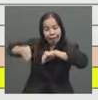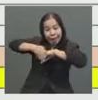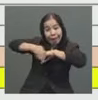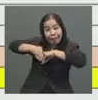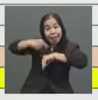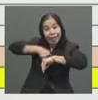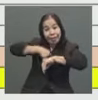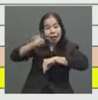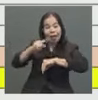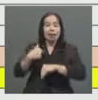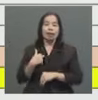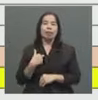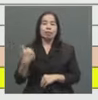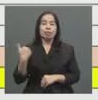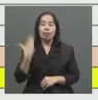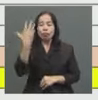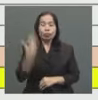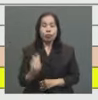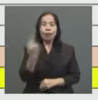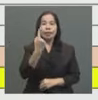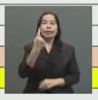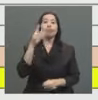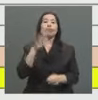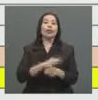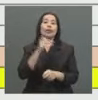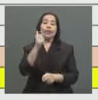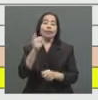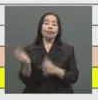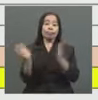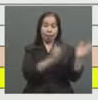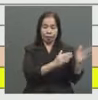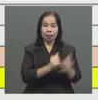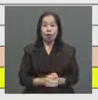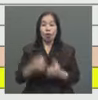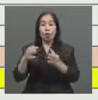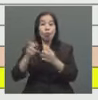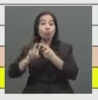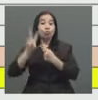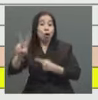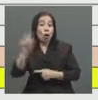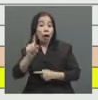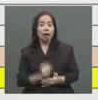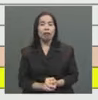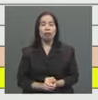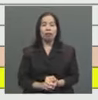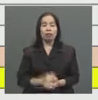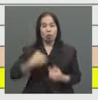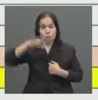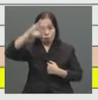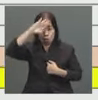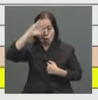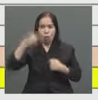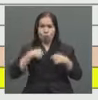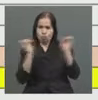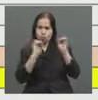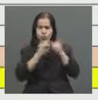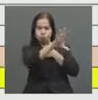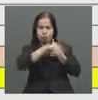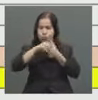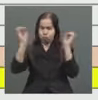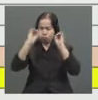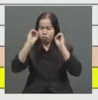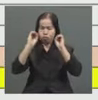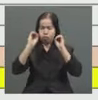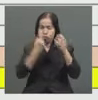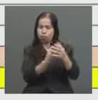ก็มีเพียงแค่1นะครับก็ลดน้อยลงกลุ่มที่2นะครับเป็นกลุ่มผู้ป่วยอื่นที่ไม่เกี่ยวข้องกับกลุ่มก่อนหน้านี้คือ39ราย